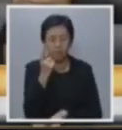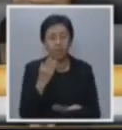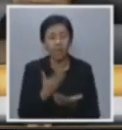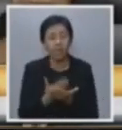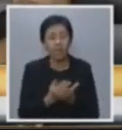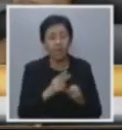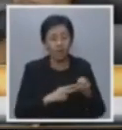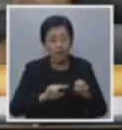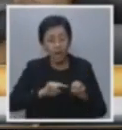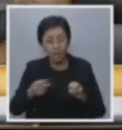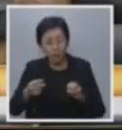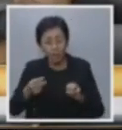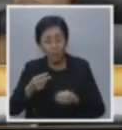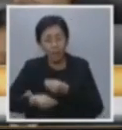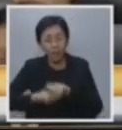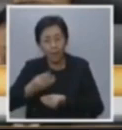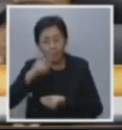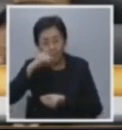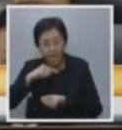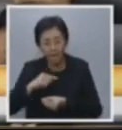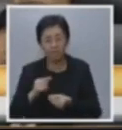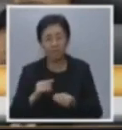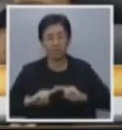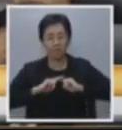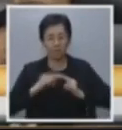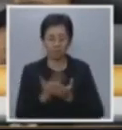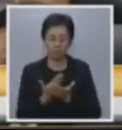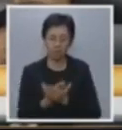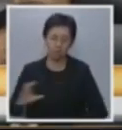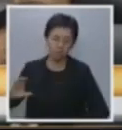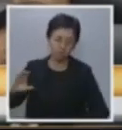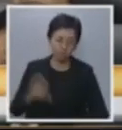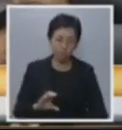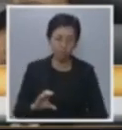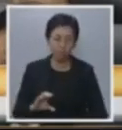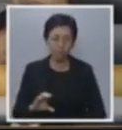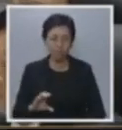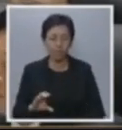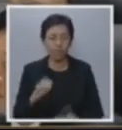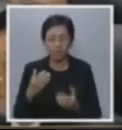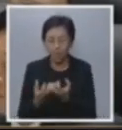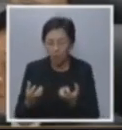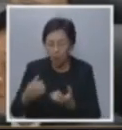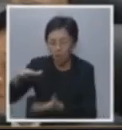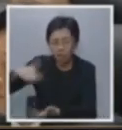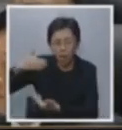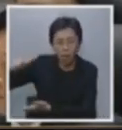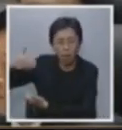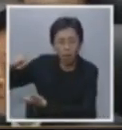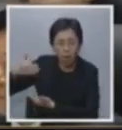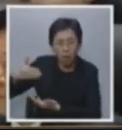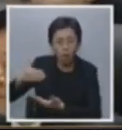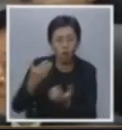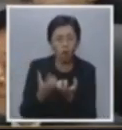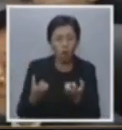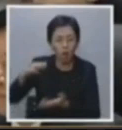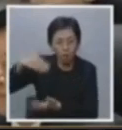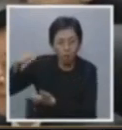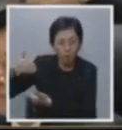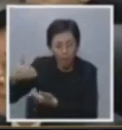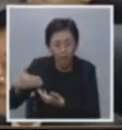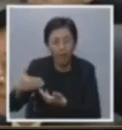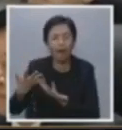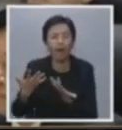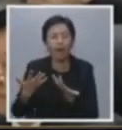ทแข็งค่าก็เพราะภาคเอกชนเลิกลงทุนทำให้การนำเข้าสินค้าทุนการนำเข้าวัตถุดิบ